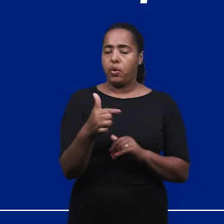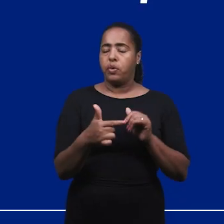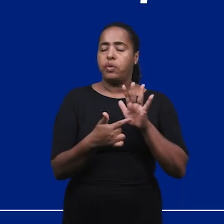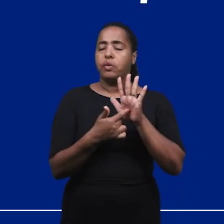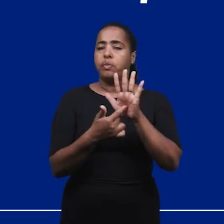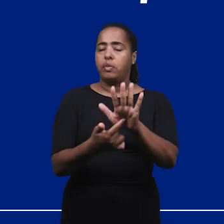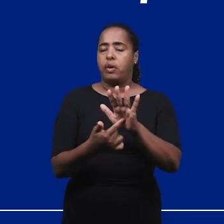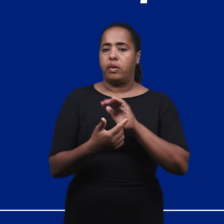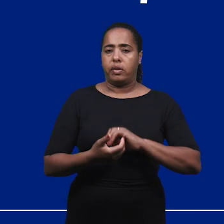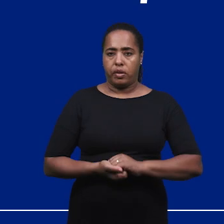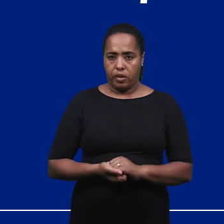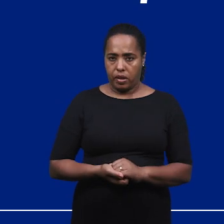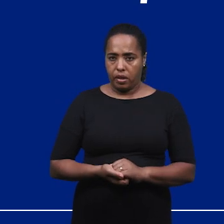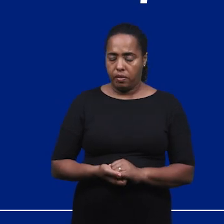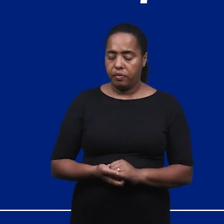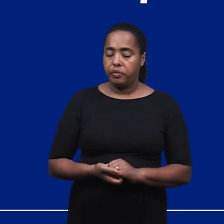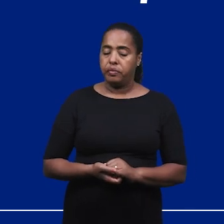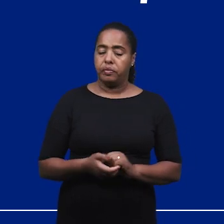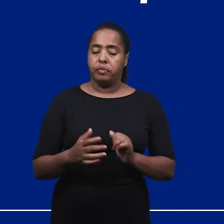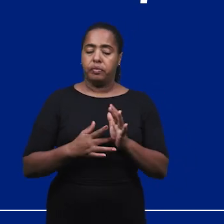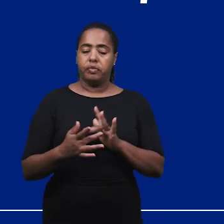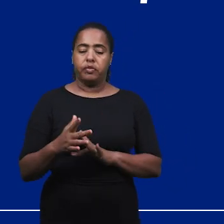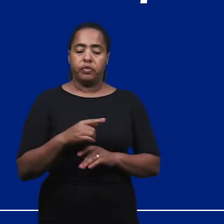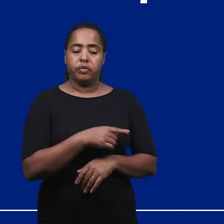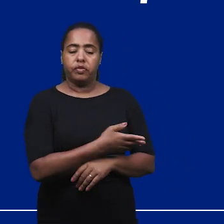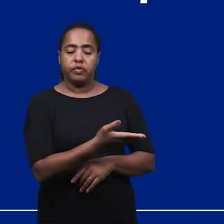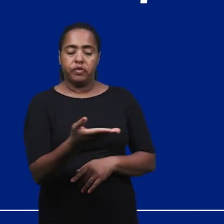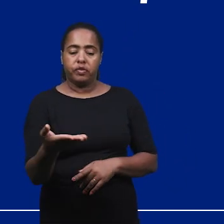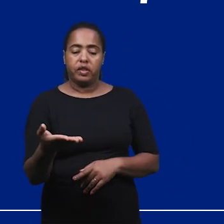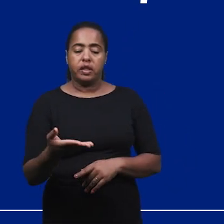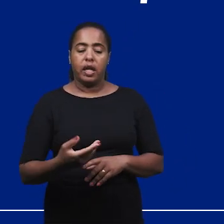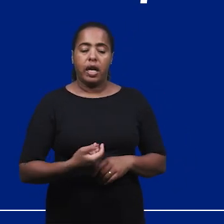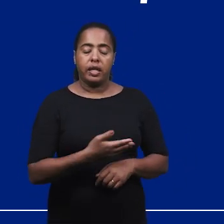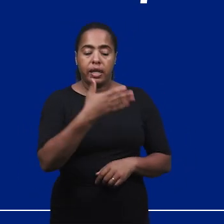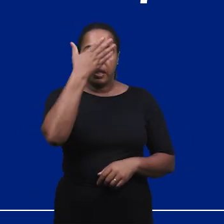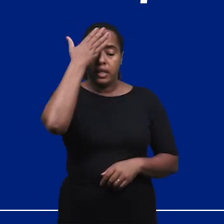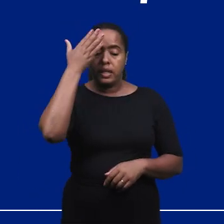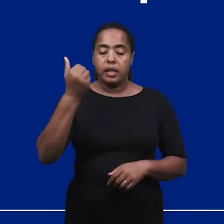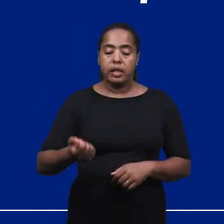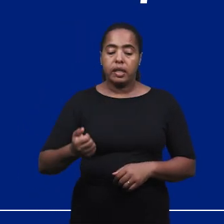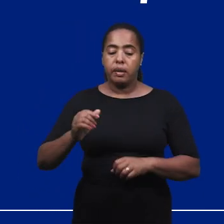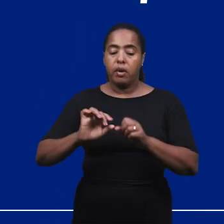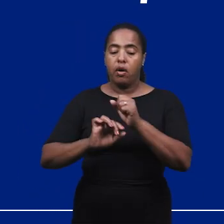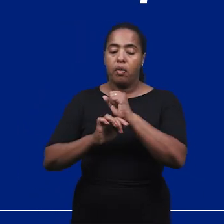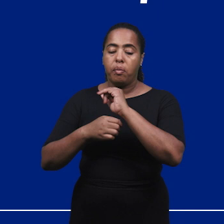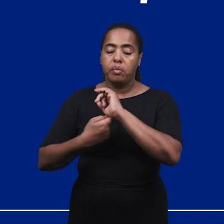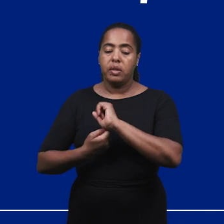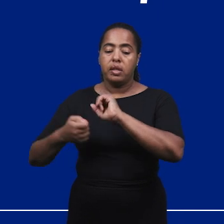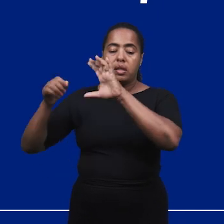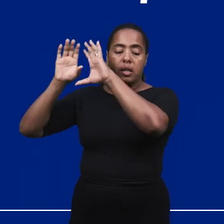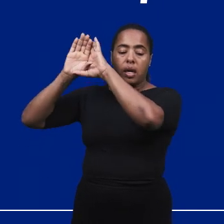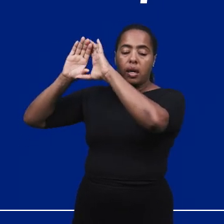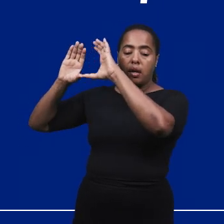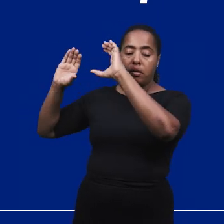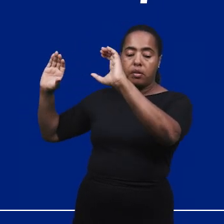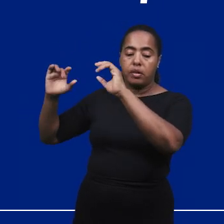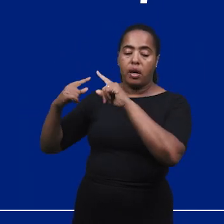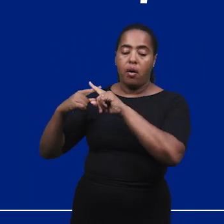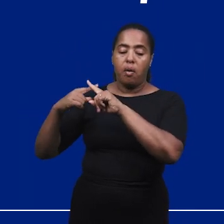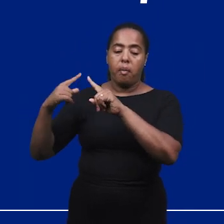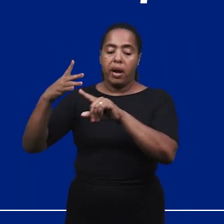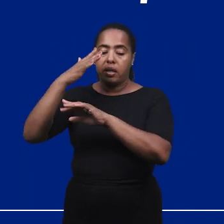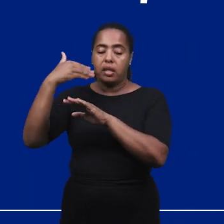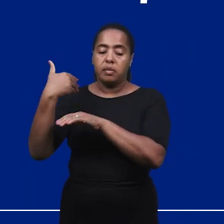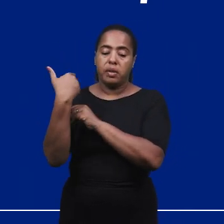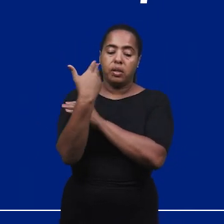dit, il leur a dit, à vous vous est donné connaître les mystères du royaume de Dieu. Mais